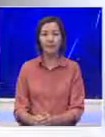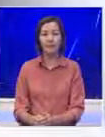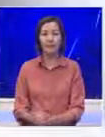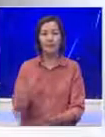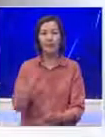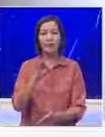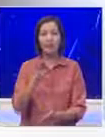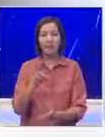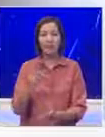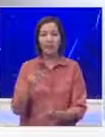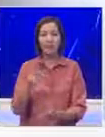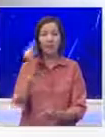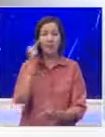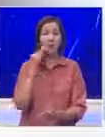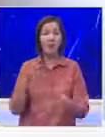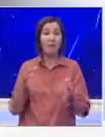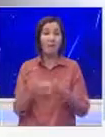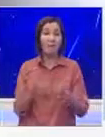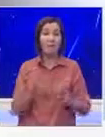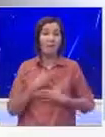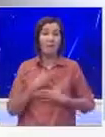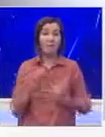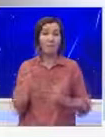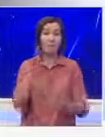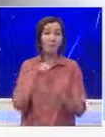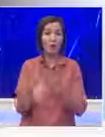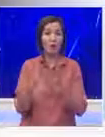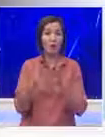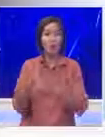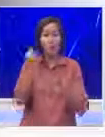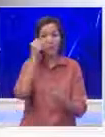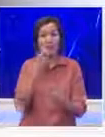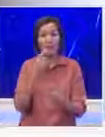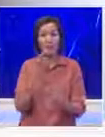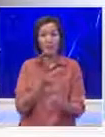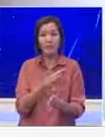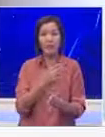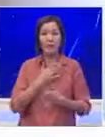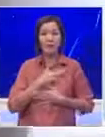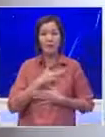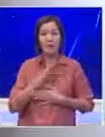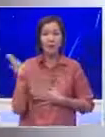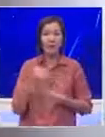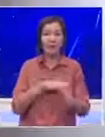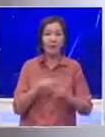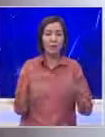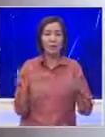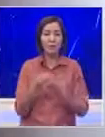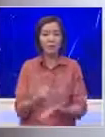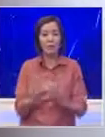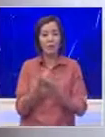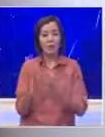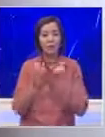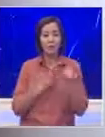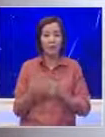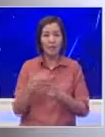Самұрық қазына және Қытай компаниясына біздің өңірге қаржы құйып жатқанына алғыс білдіргім келеді. Біздің тараптан барлық атқарушы органдар қолдау көрсетуге